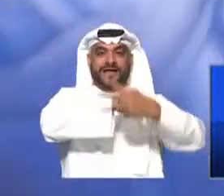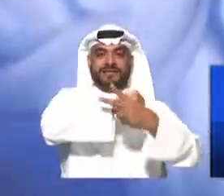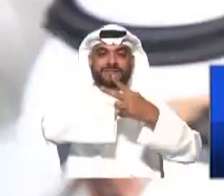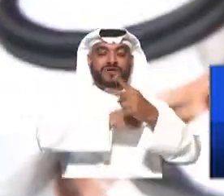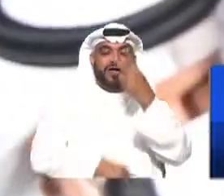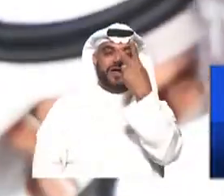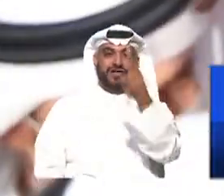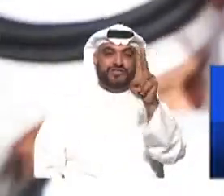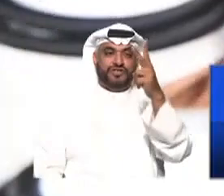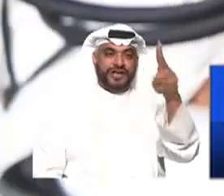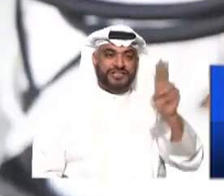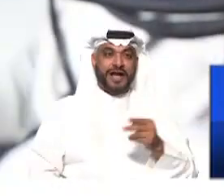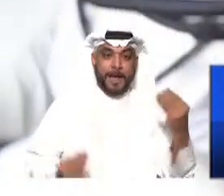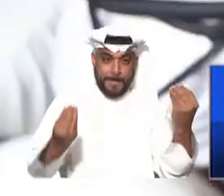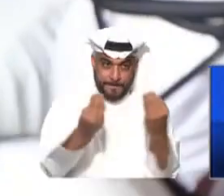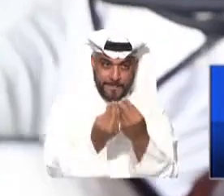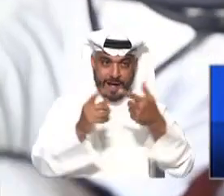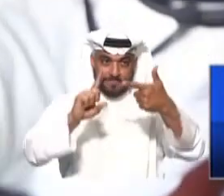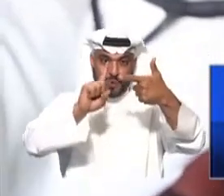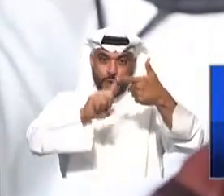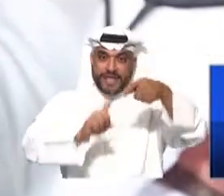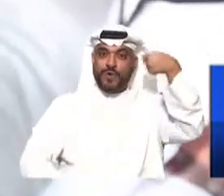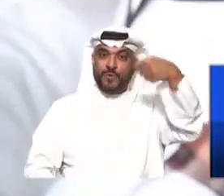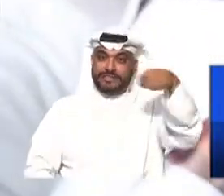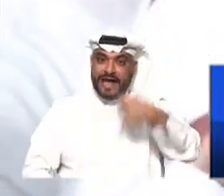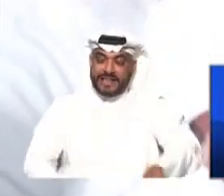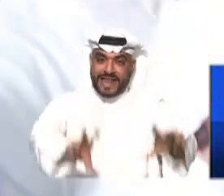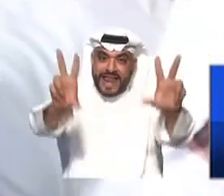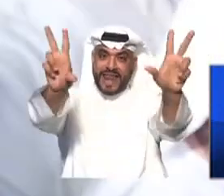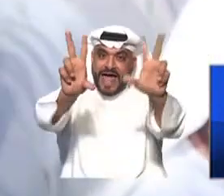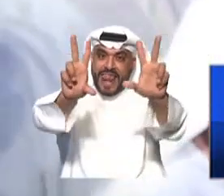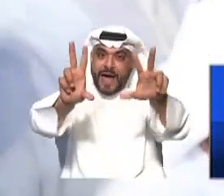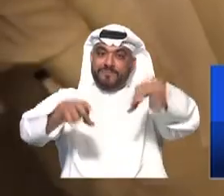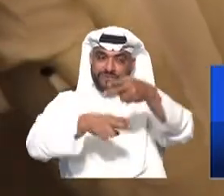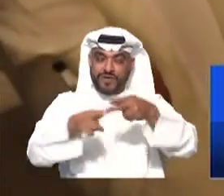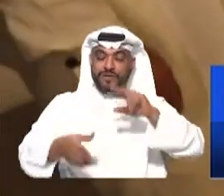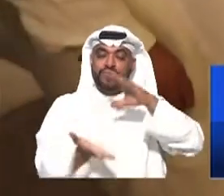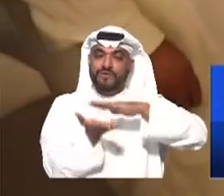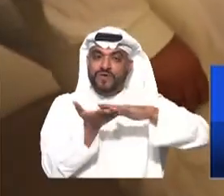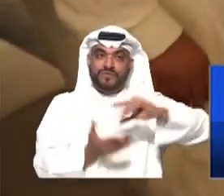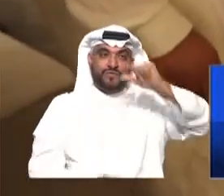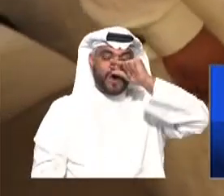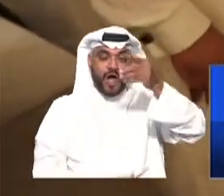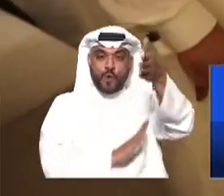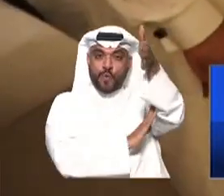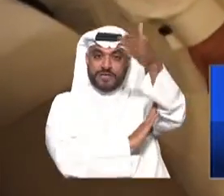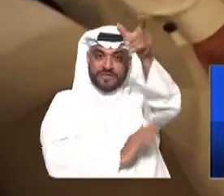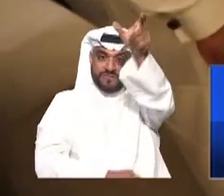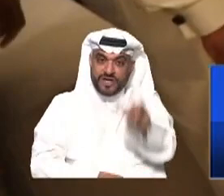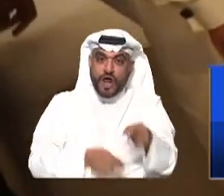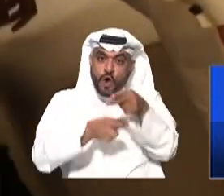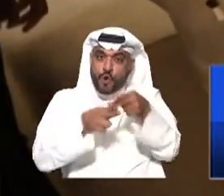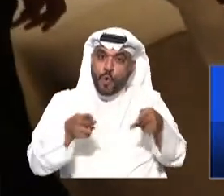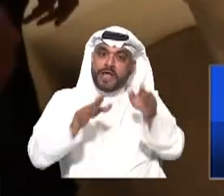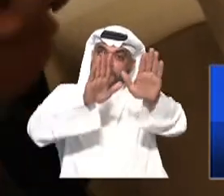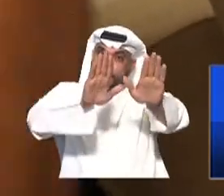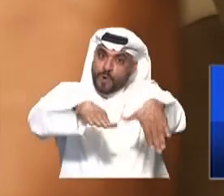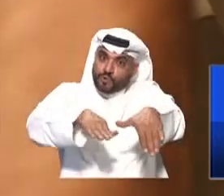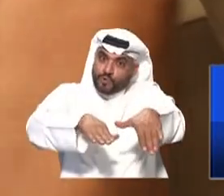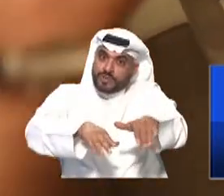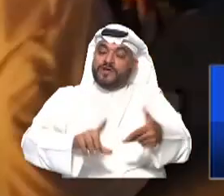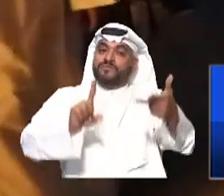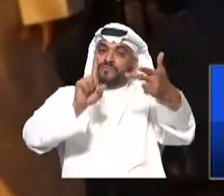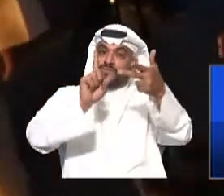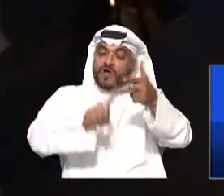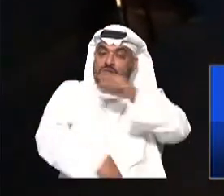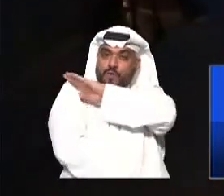الهويدي وكيلة وزارة الإعلام المفوض العام لدولة الكويت في إكسبو، والسفير الكويتي صلاح البعجان، والقنصل الكويتي